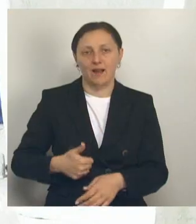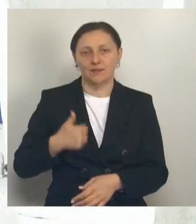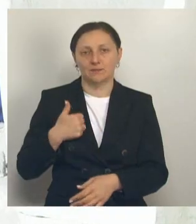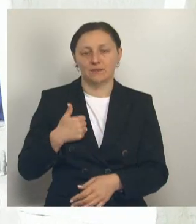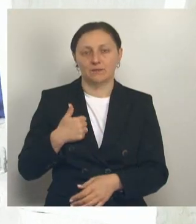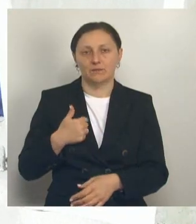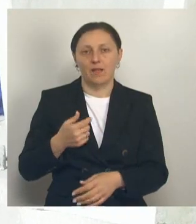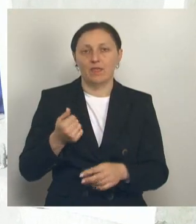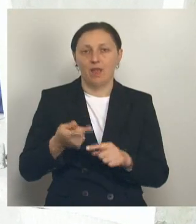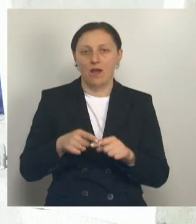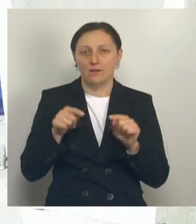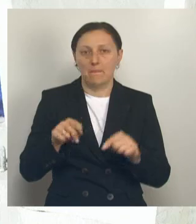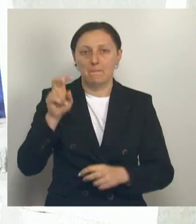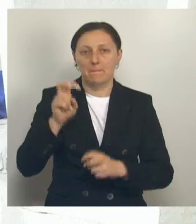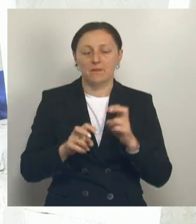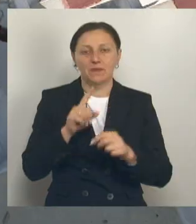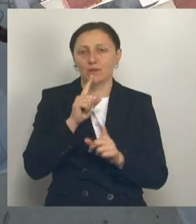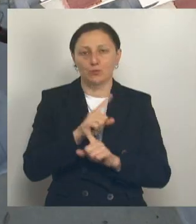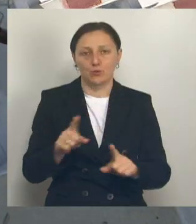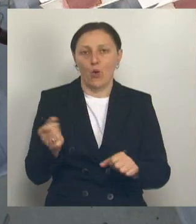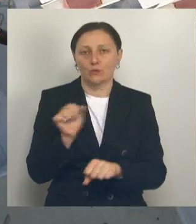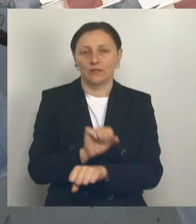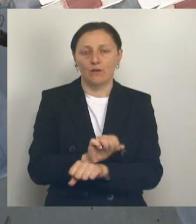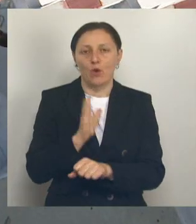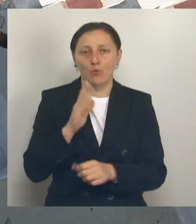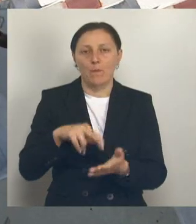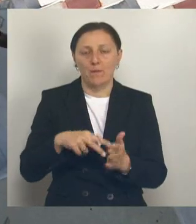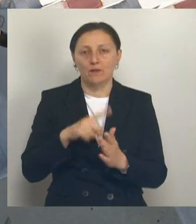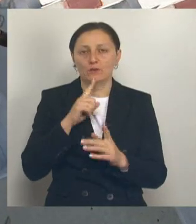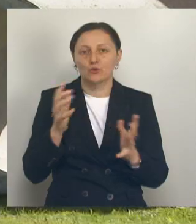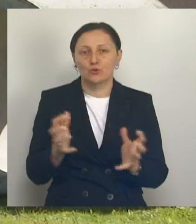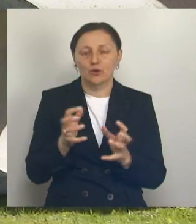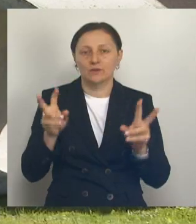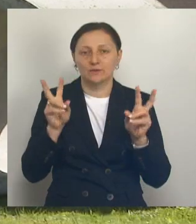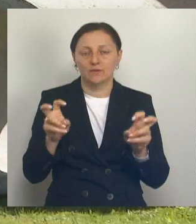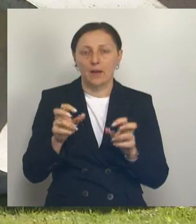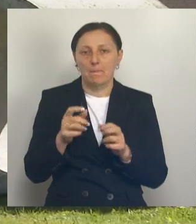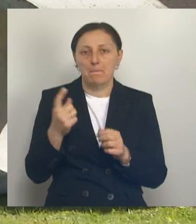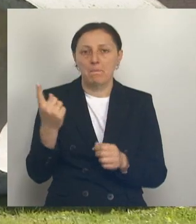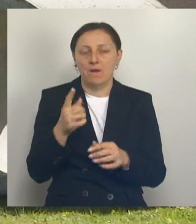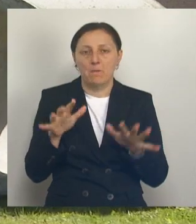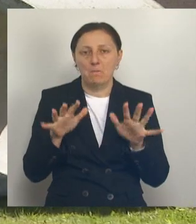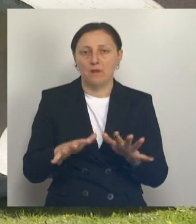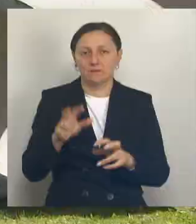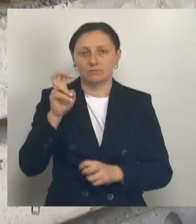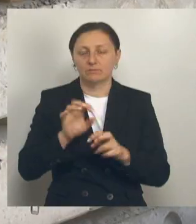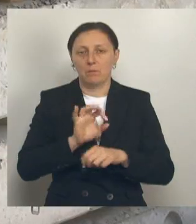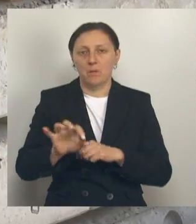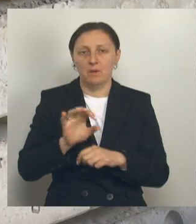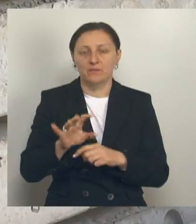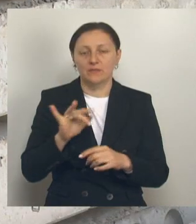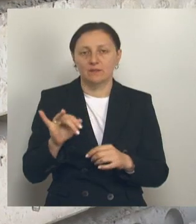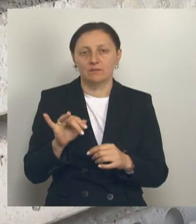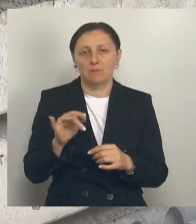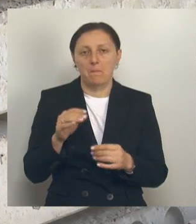на этом предприятие не собирается останавливаться планирует сохранить за собой гордое звание Передовиков Белгородской промышленности и закрепить